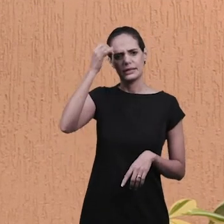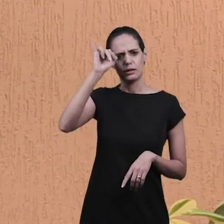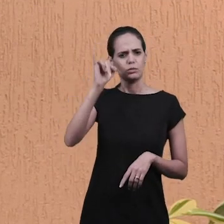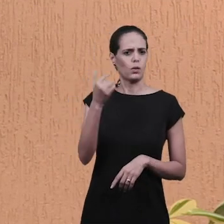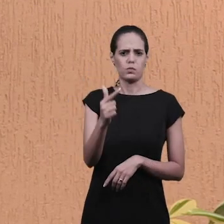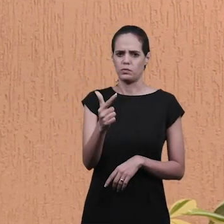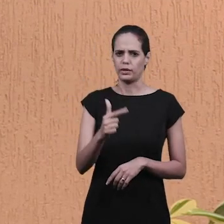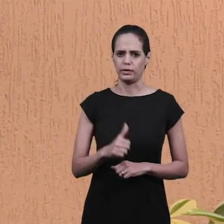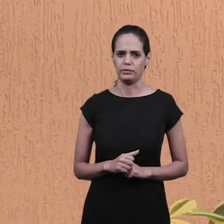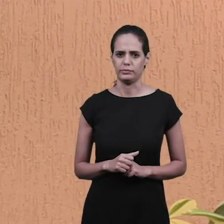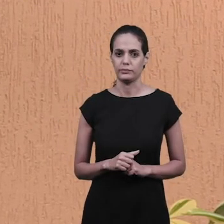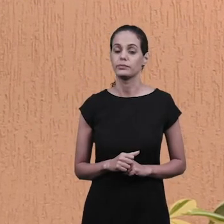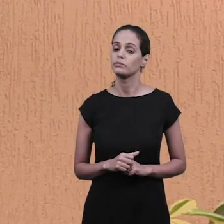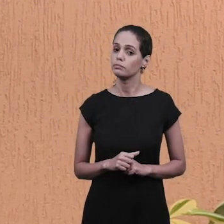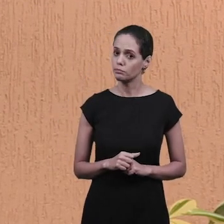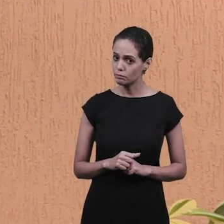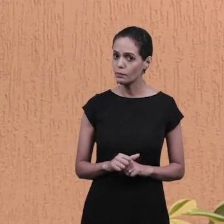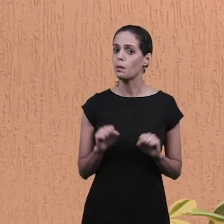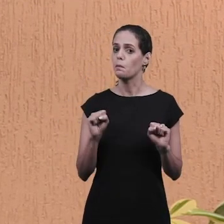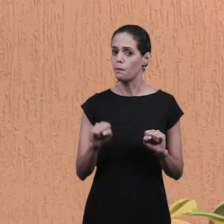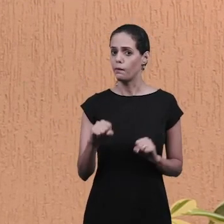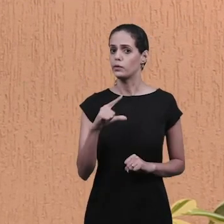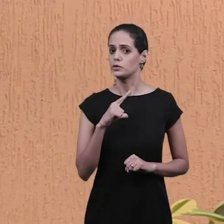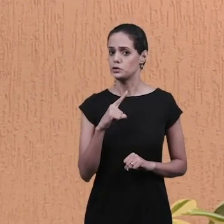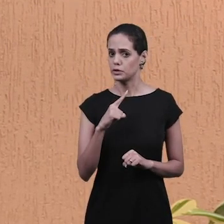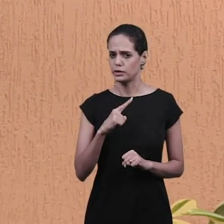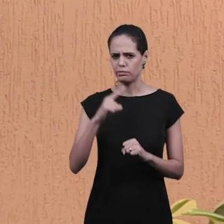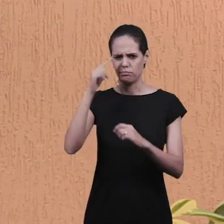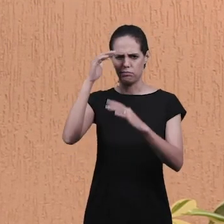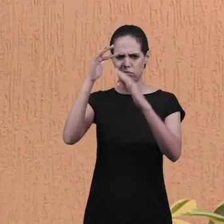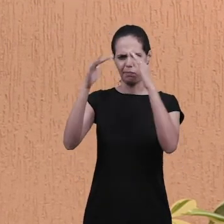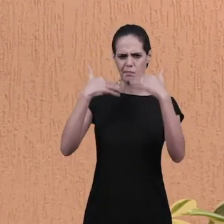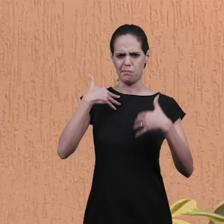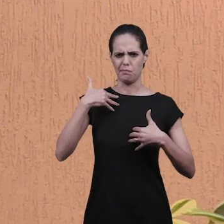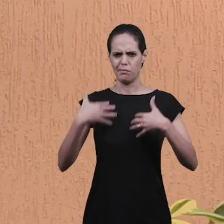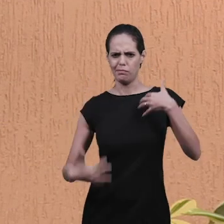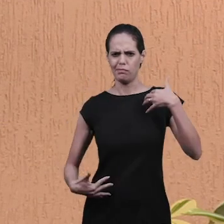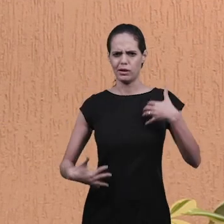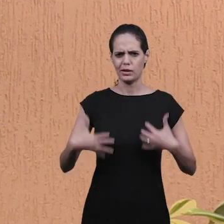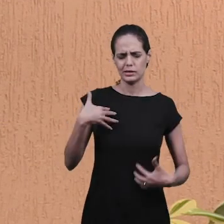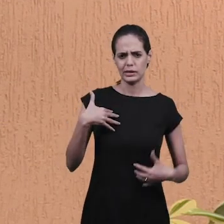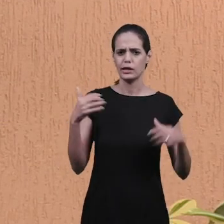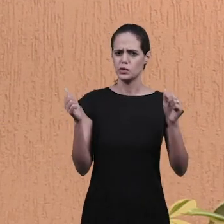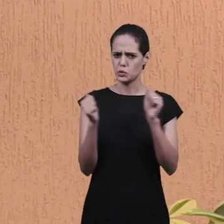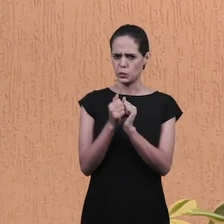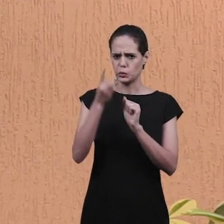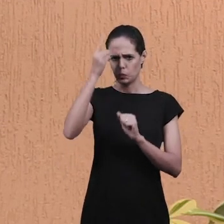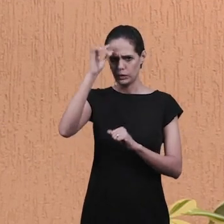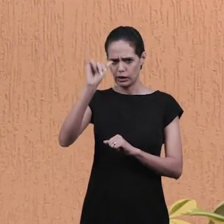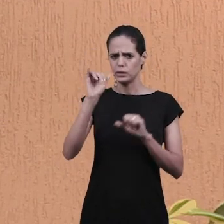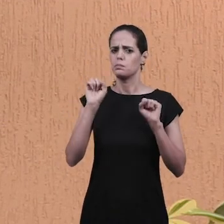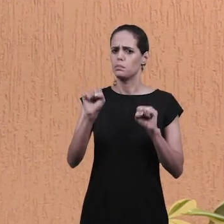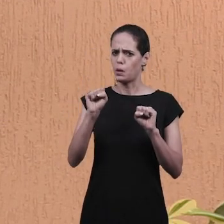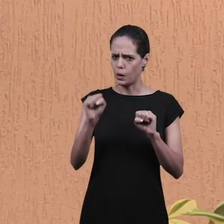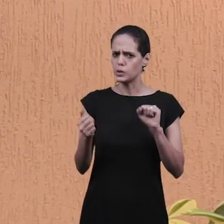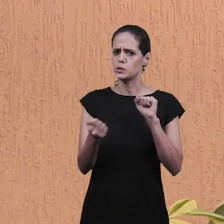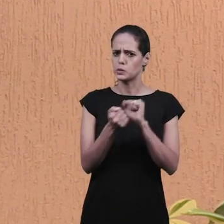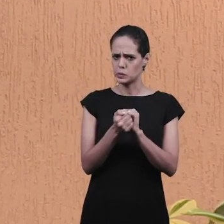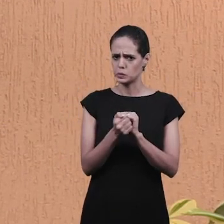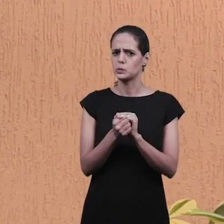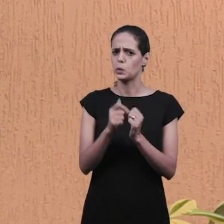déficience intellectuelle. Maintenant, nous pouvons avoir la paralysie cérébrale. Oui, nous